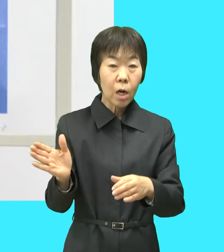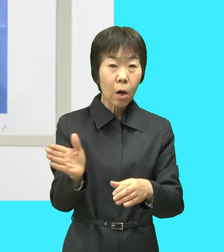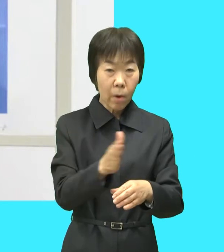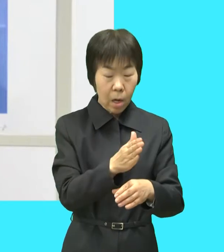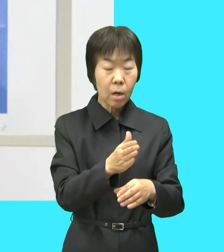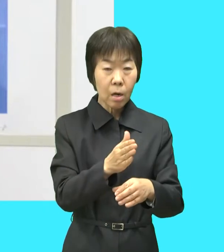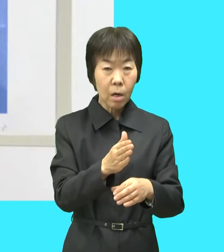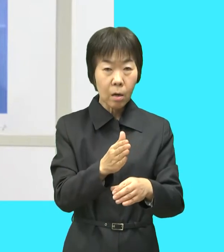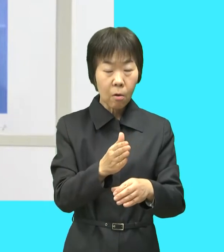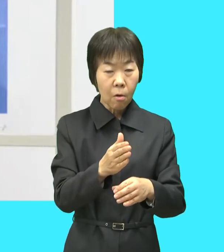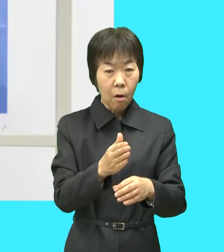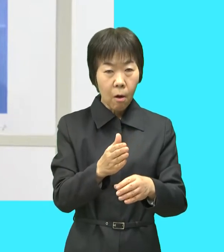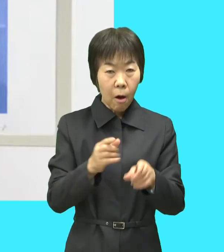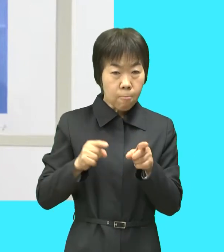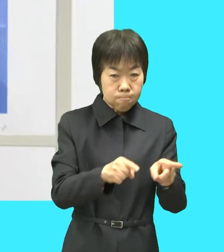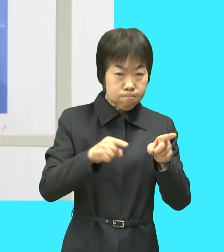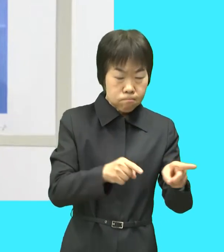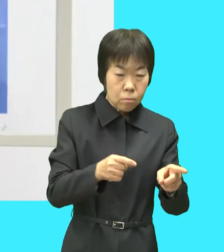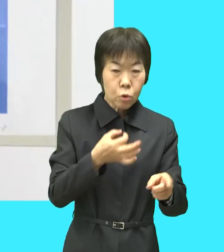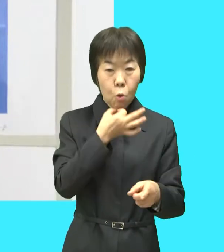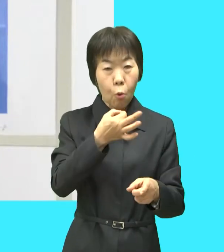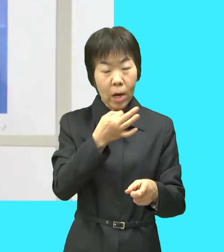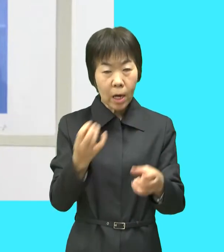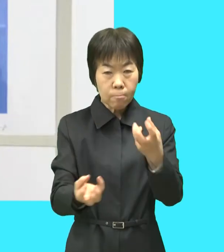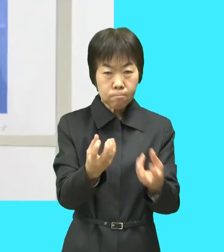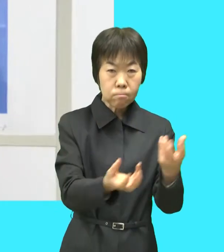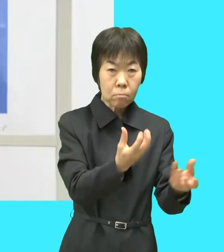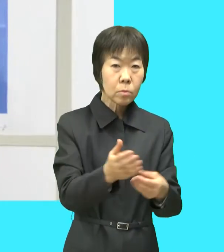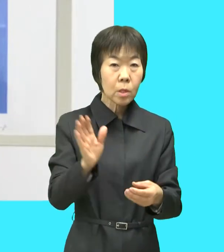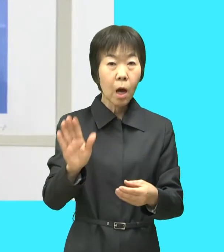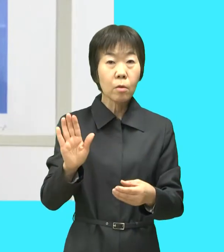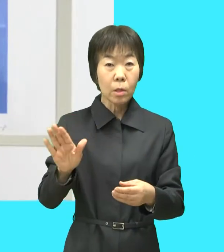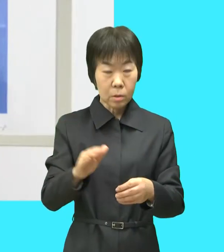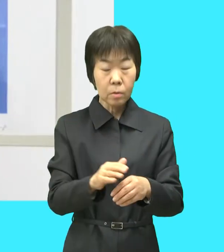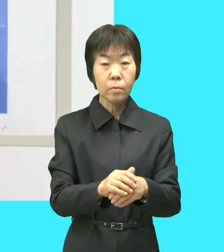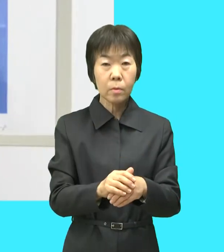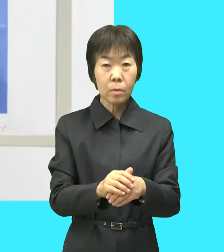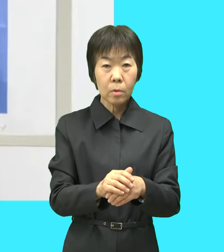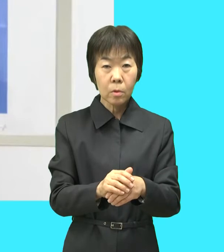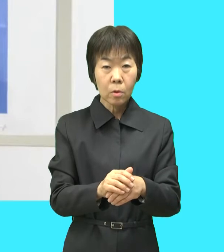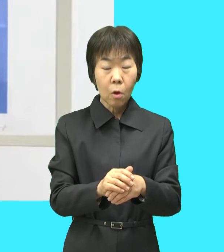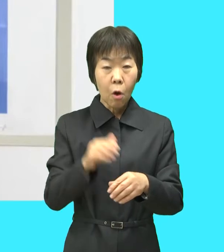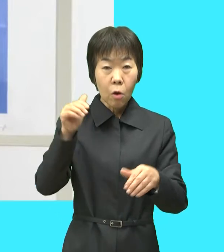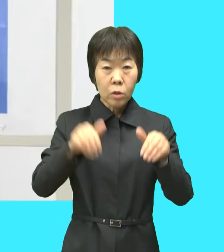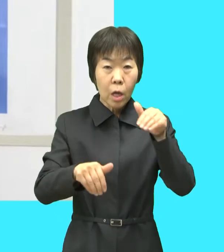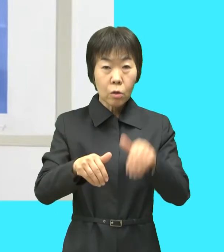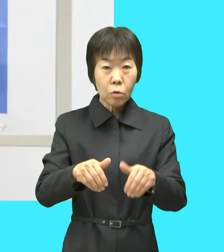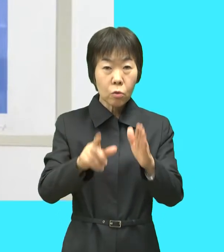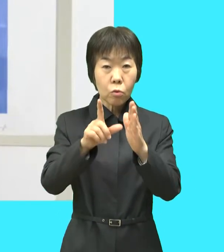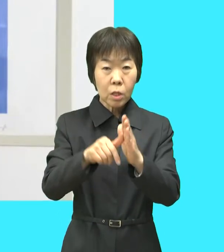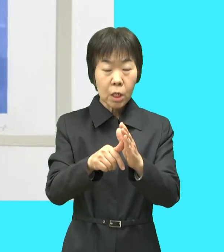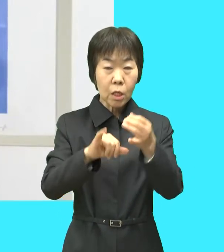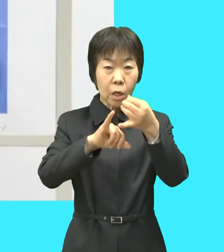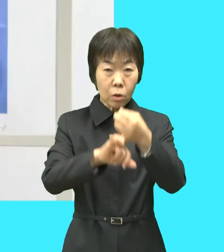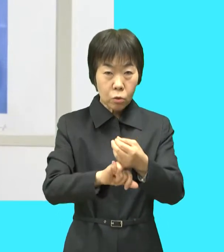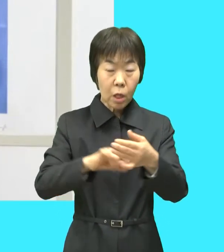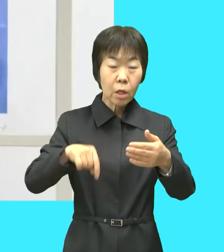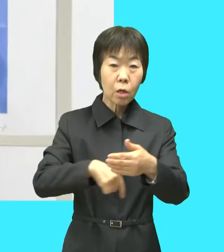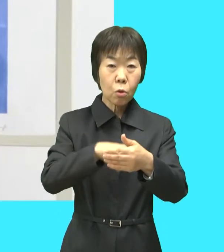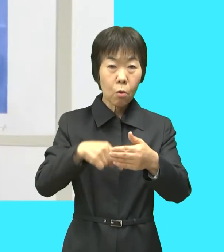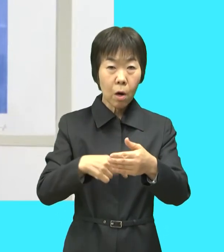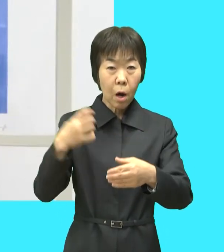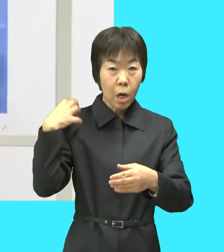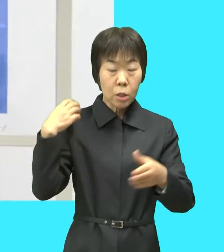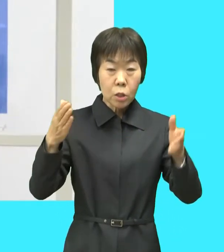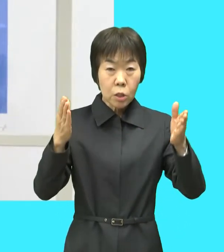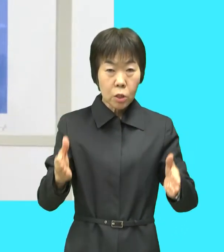党統一候補として当選した経緯から批判的な声が上がっていますけれども、その選挙で約束したことを任期中にどの